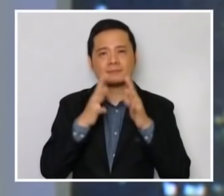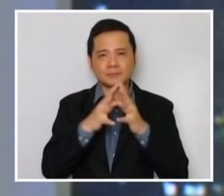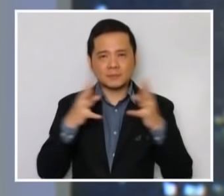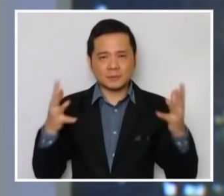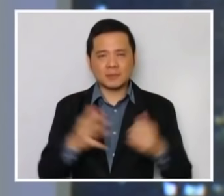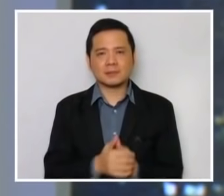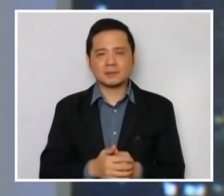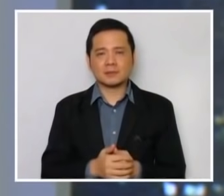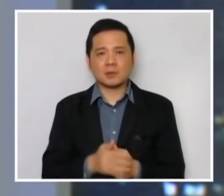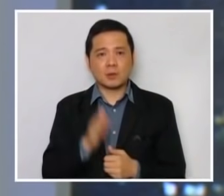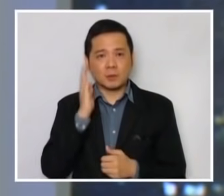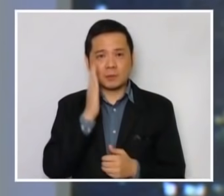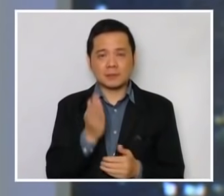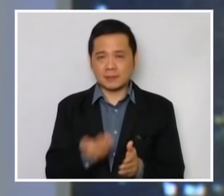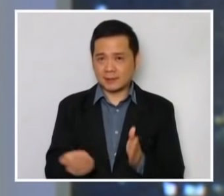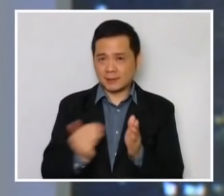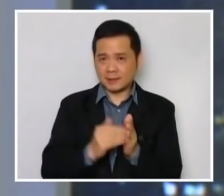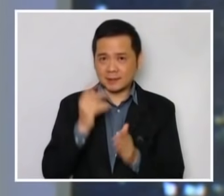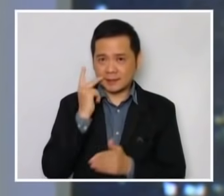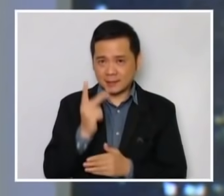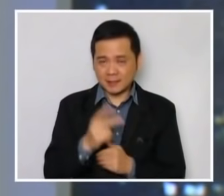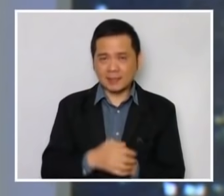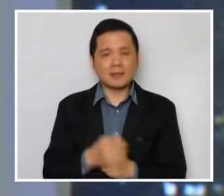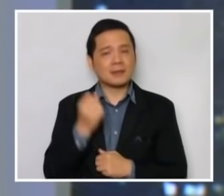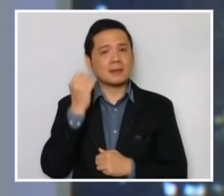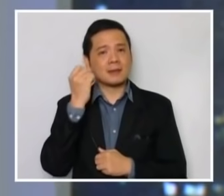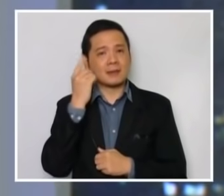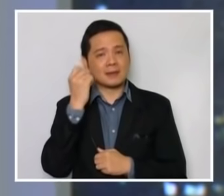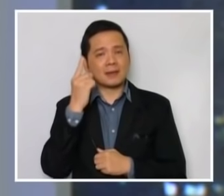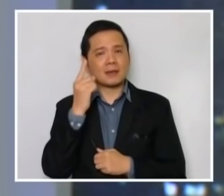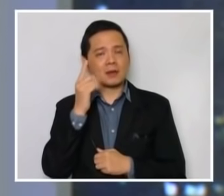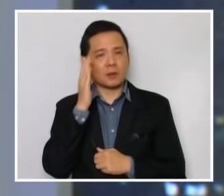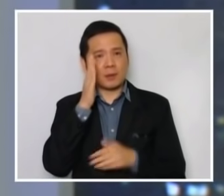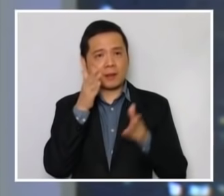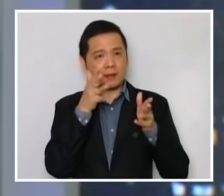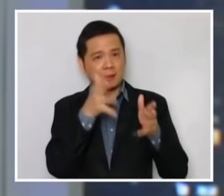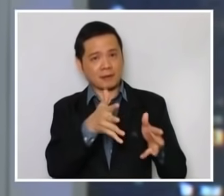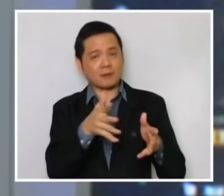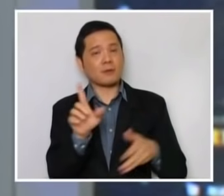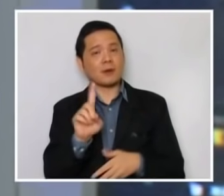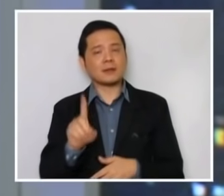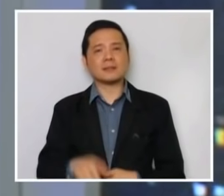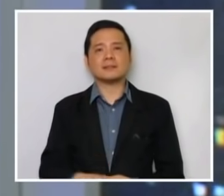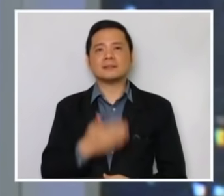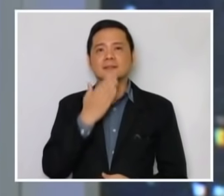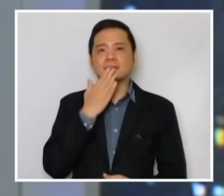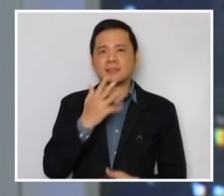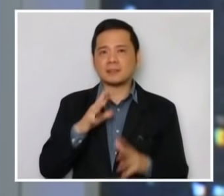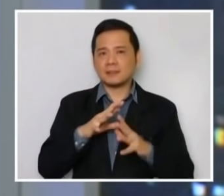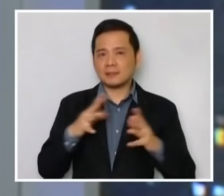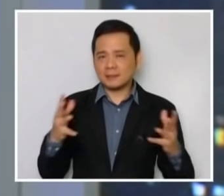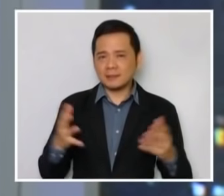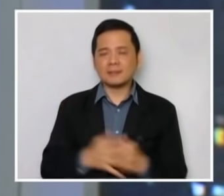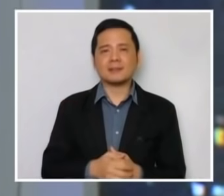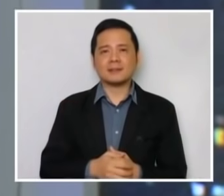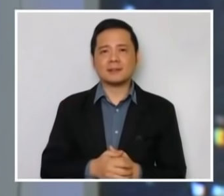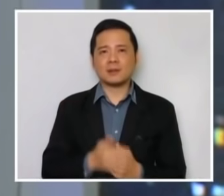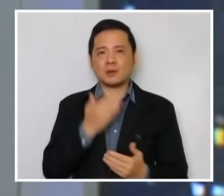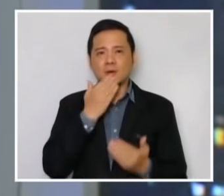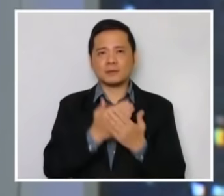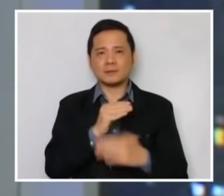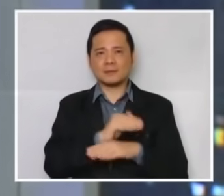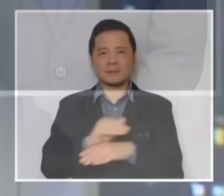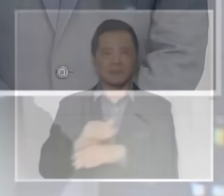huling pagkakataon po, iiwan namin sa inyo ang salamat po at magandang gabi,